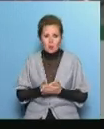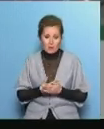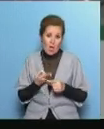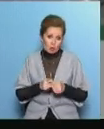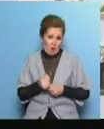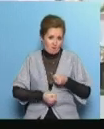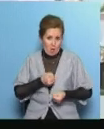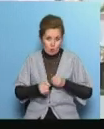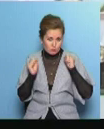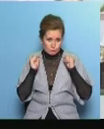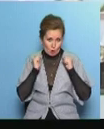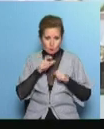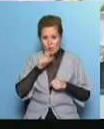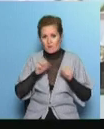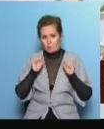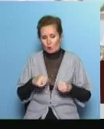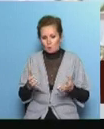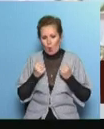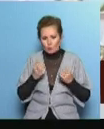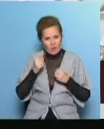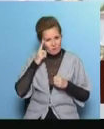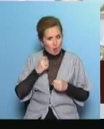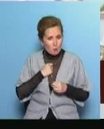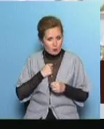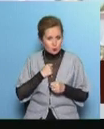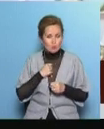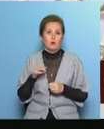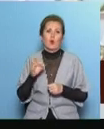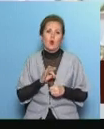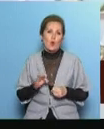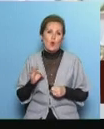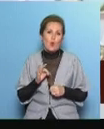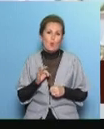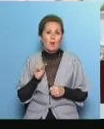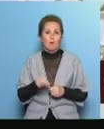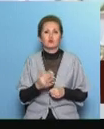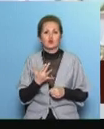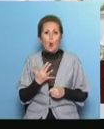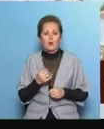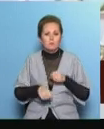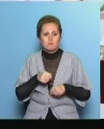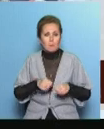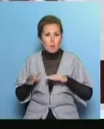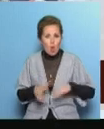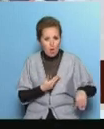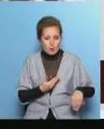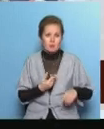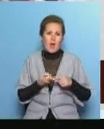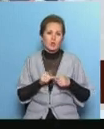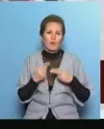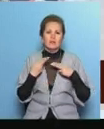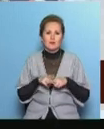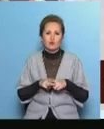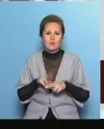велоспорт, так как человек может получать какую-то информацию по тому, сколько он проехал. Это, скорее всего, технический